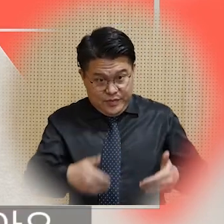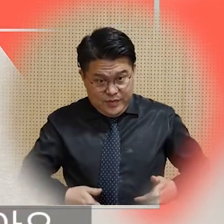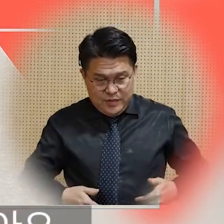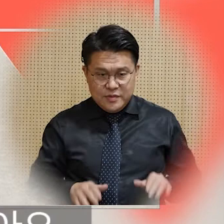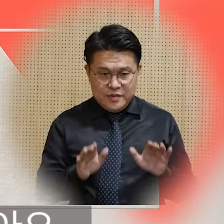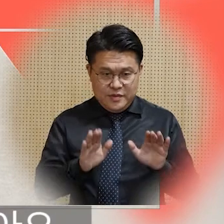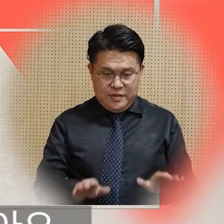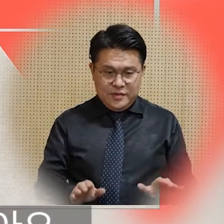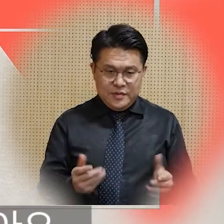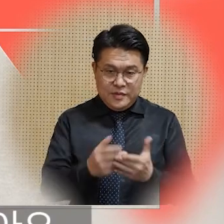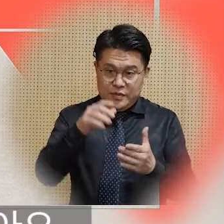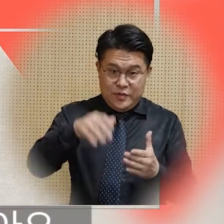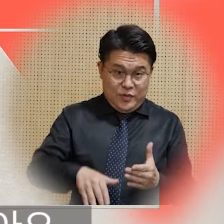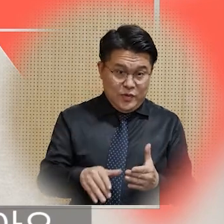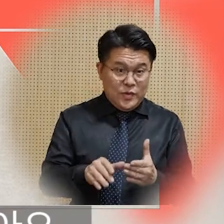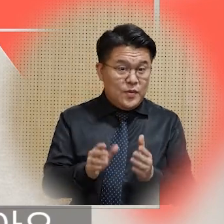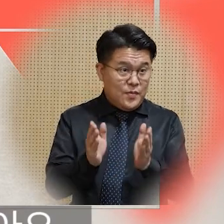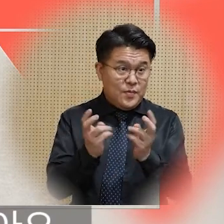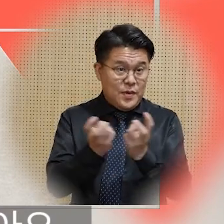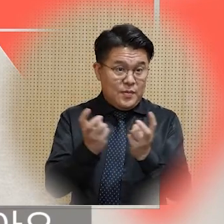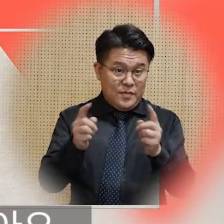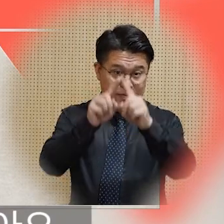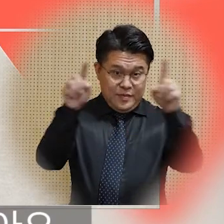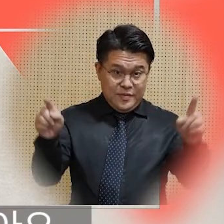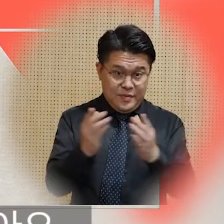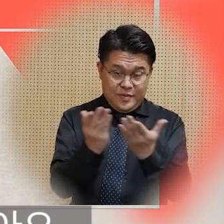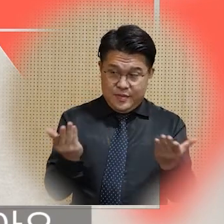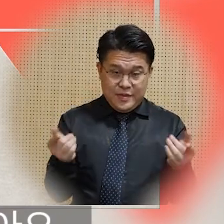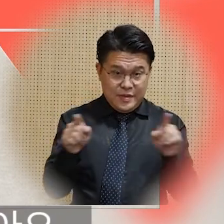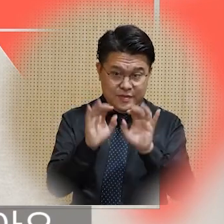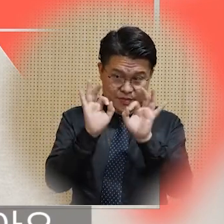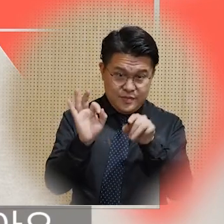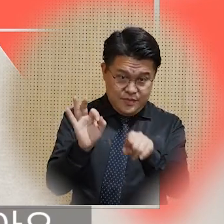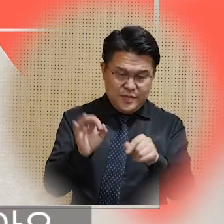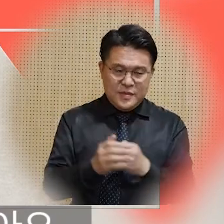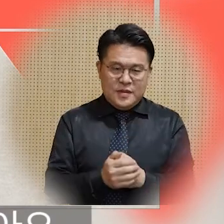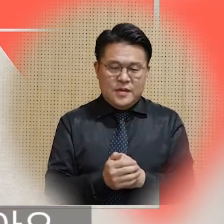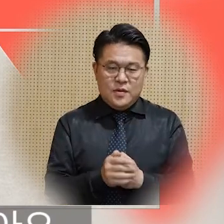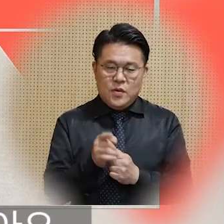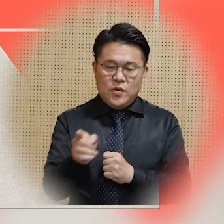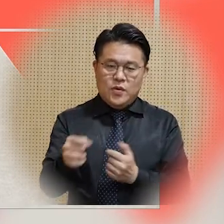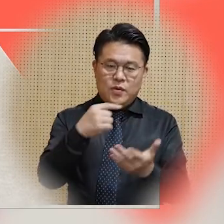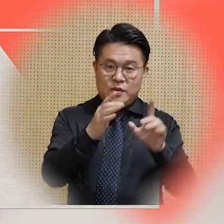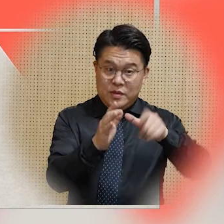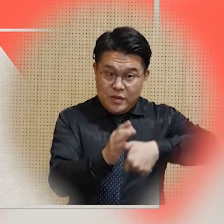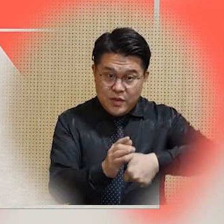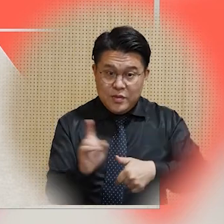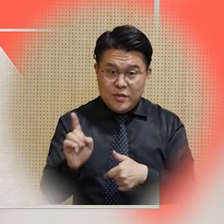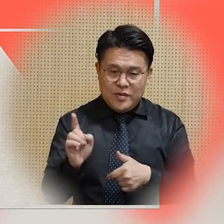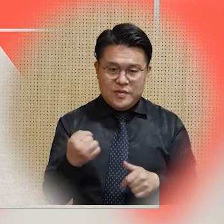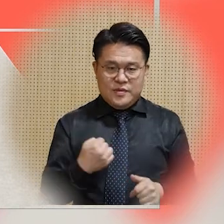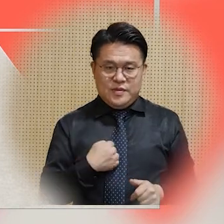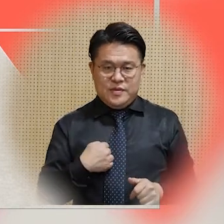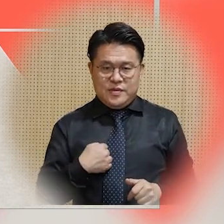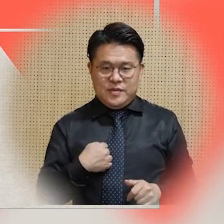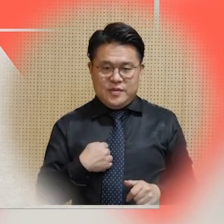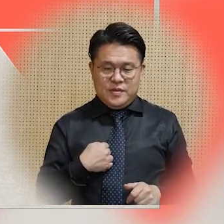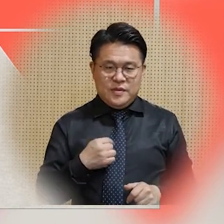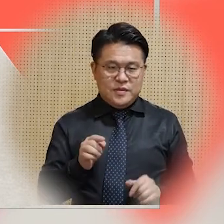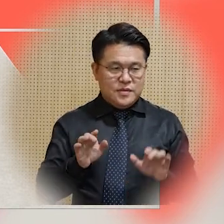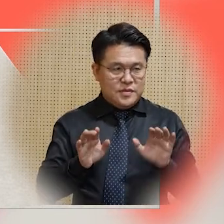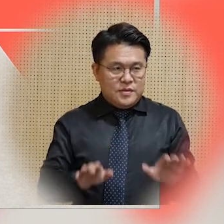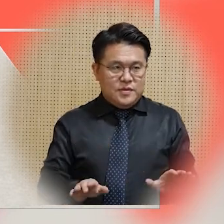자, 그래서 이 개발원 그 매뉴얼을 한번 같이 이제 보시면 될 것 같아요. 제가 이 교육을 할 때,